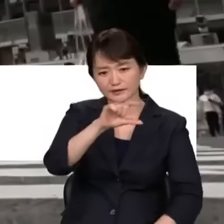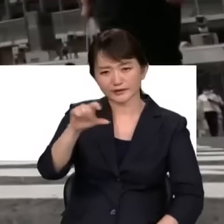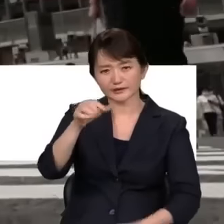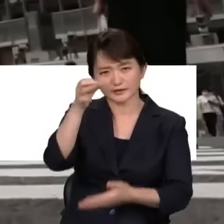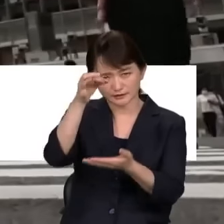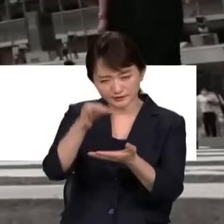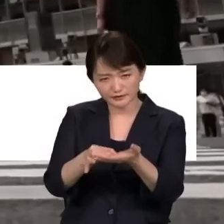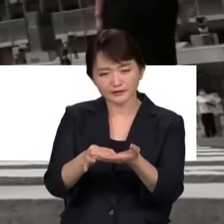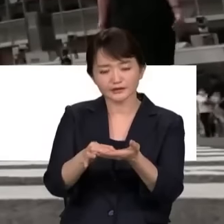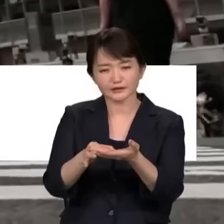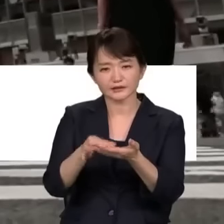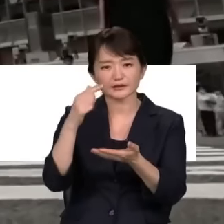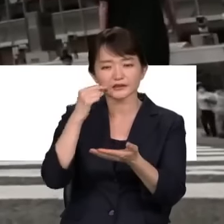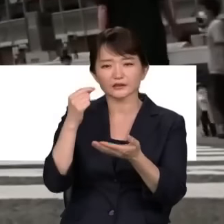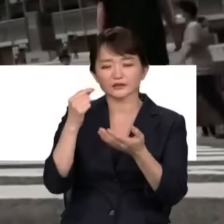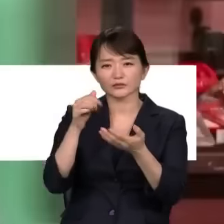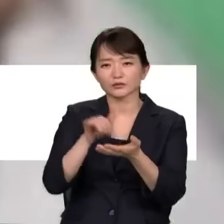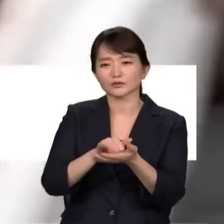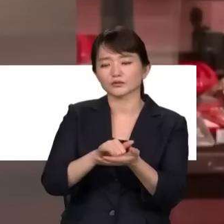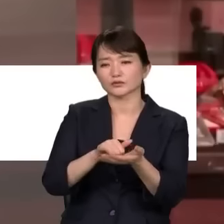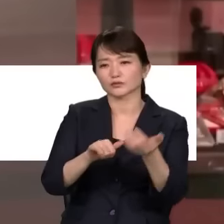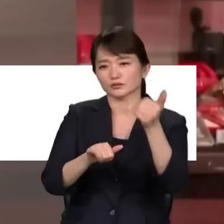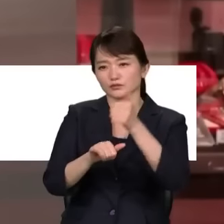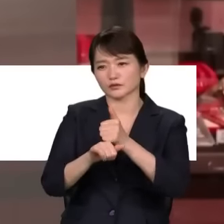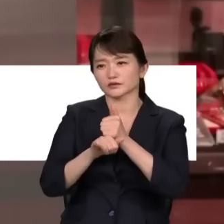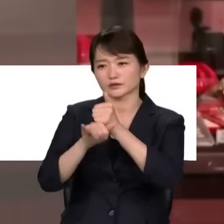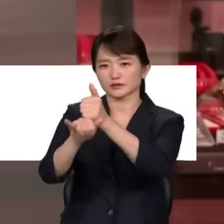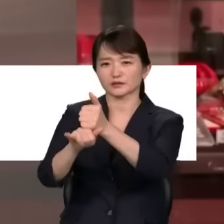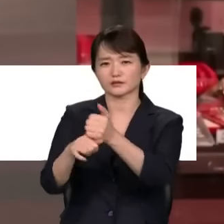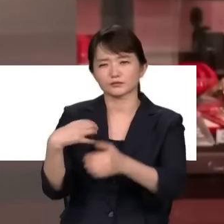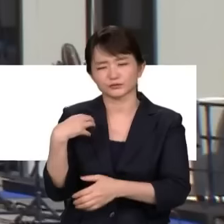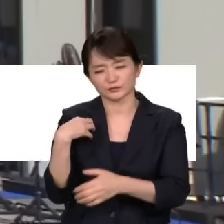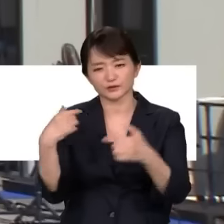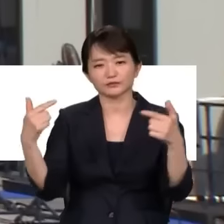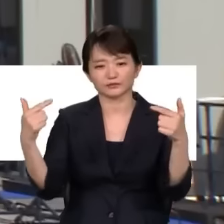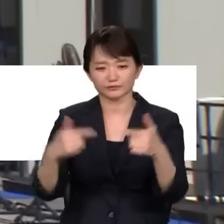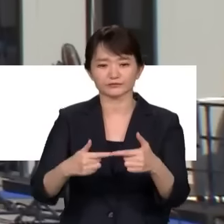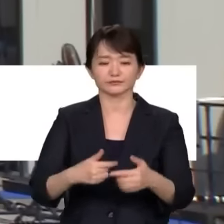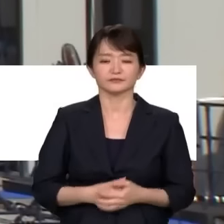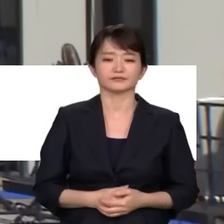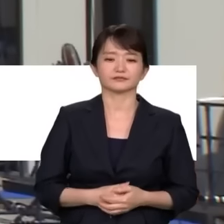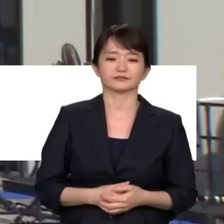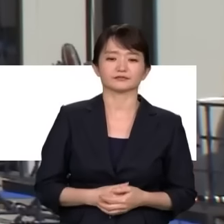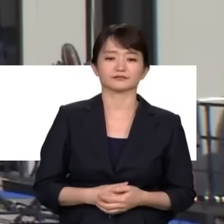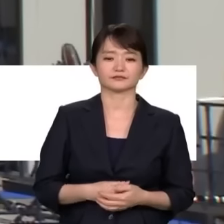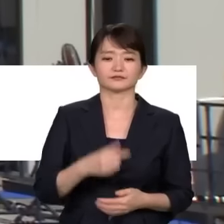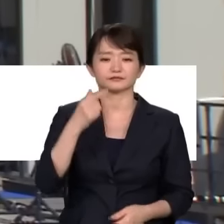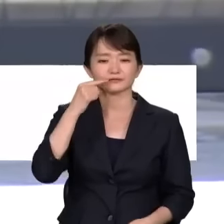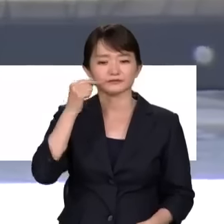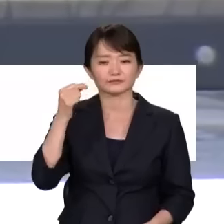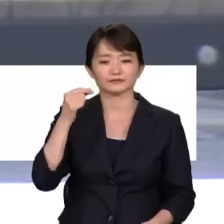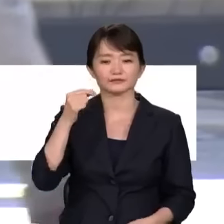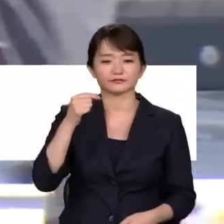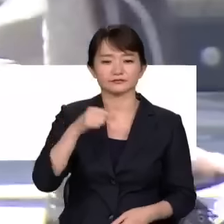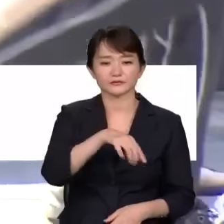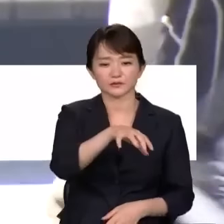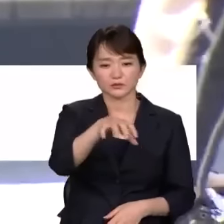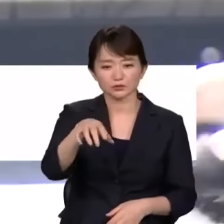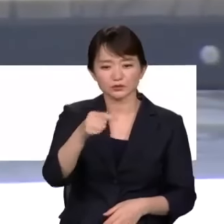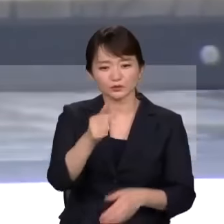있으면서 일본 여행을 떠나는 여행객들의 부담을 좀 덜어주고 있습니다. 최근에는 일본 소도시 지역으로도 여행세가